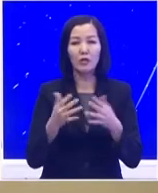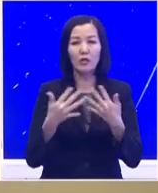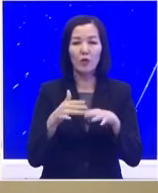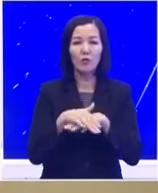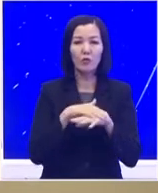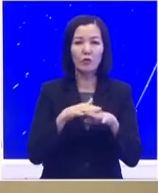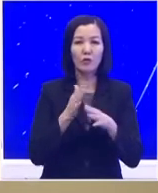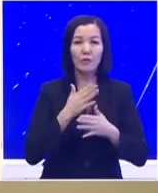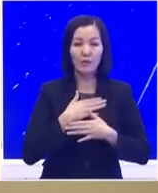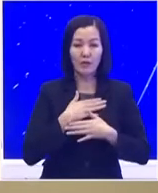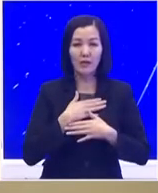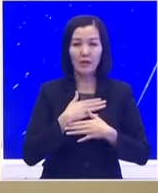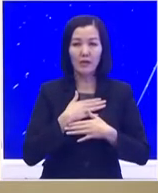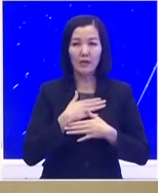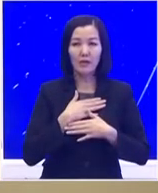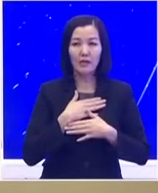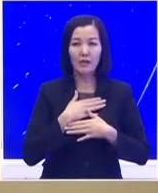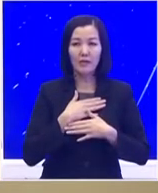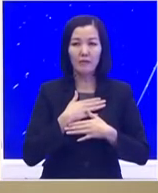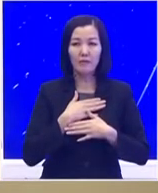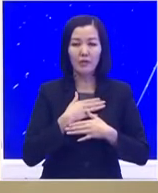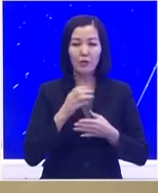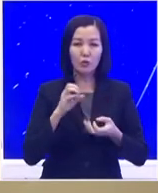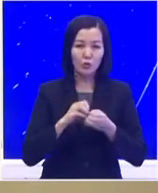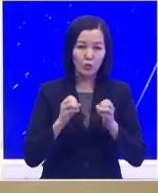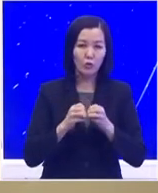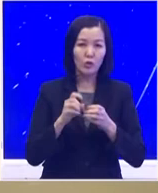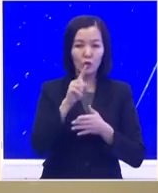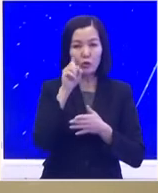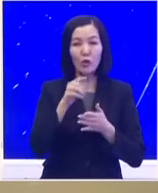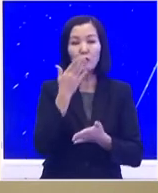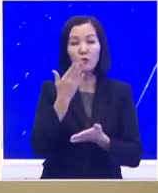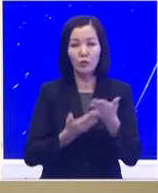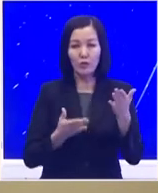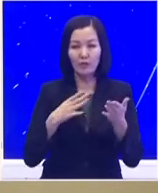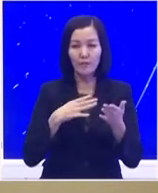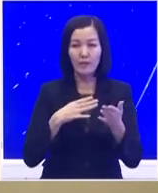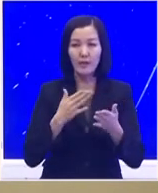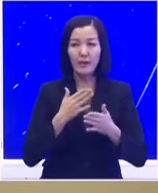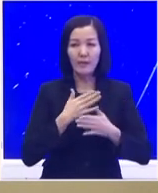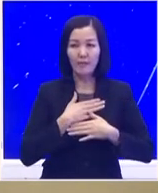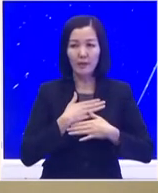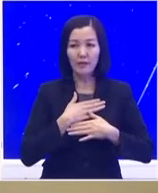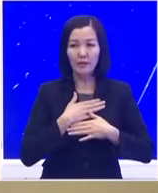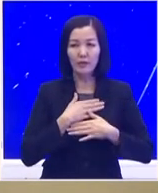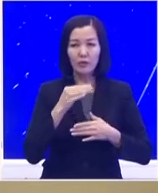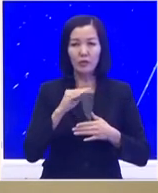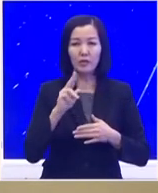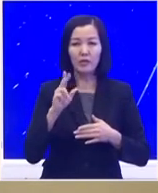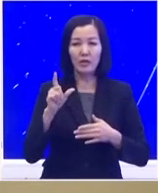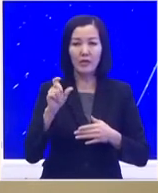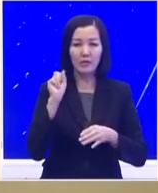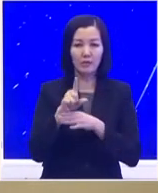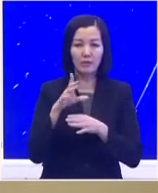мені жіберіп отыр. Соған келіп, сол сұрақтармен кірген едім. Менің көзімше жыққаның басқына әкім